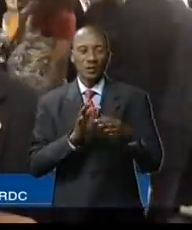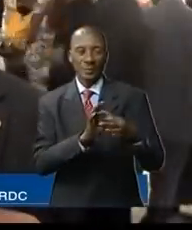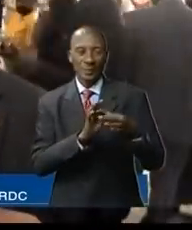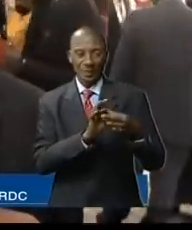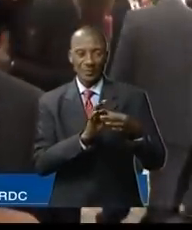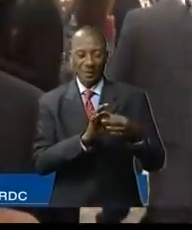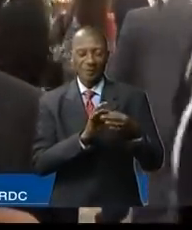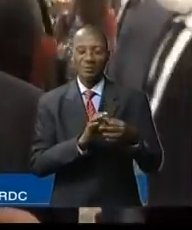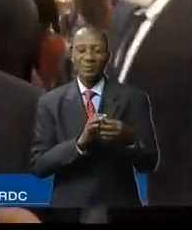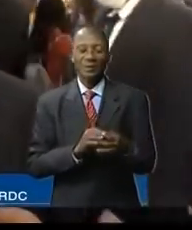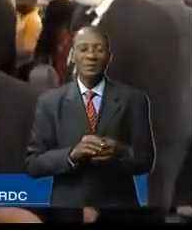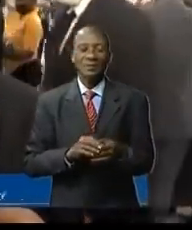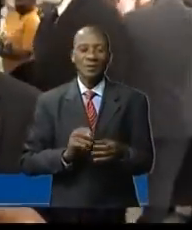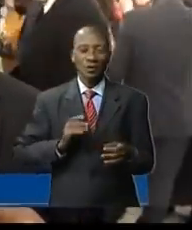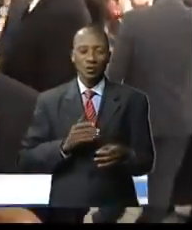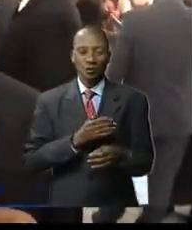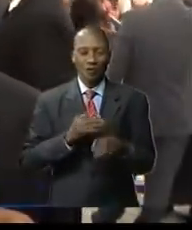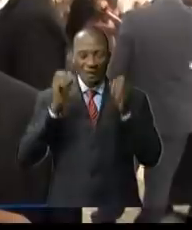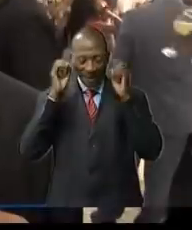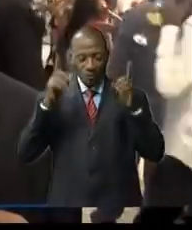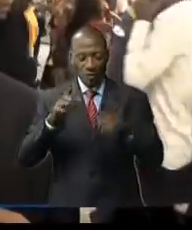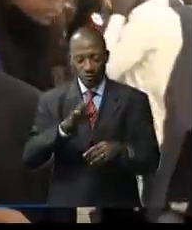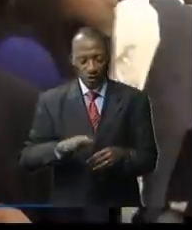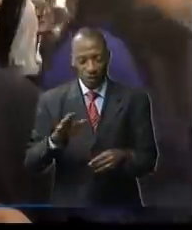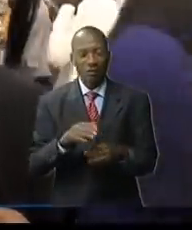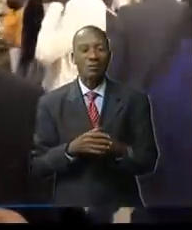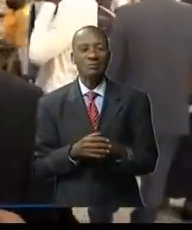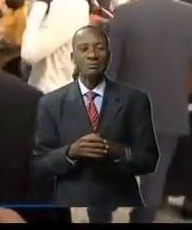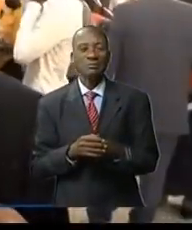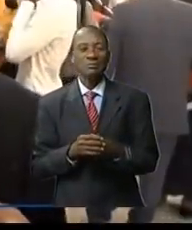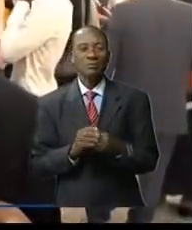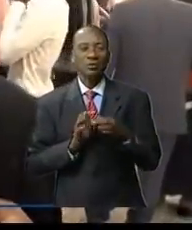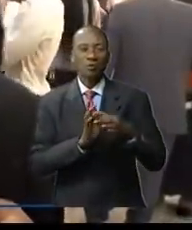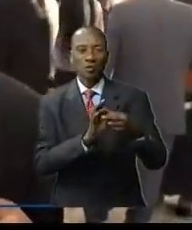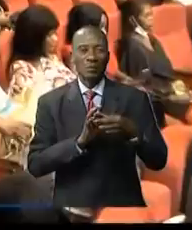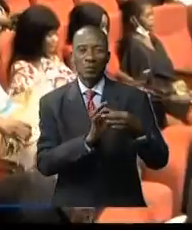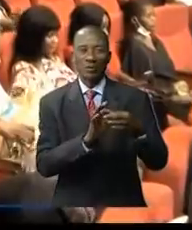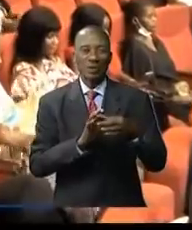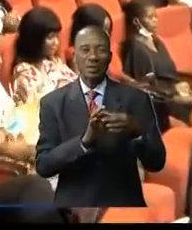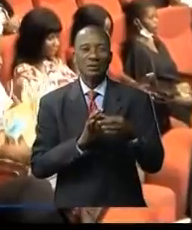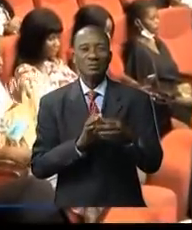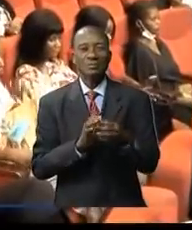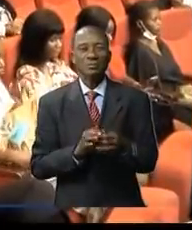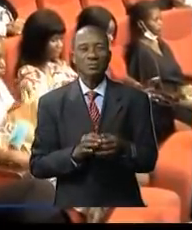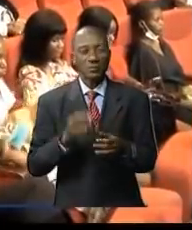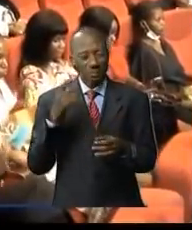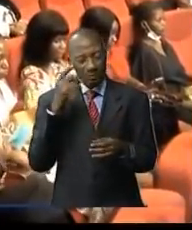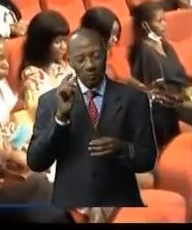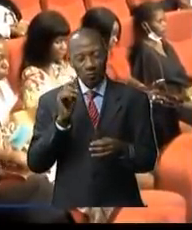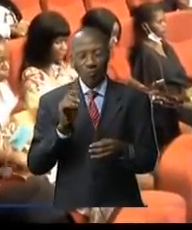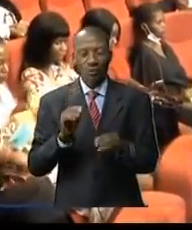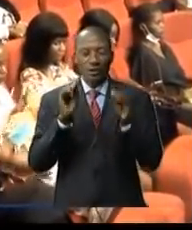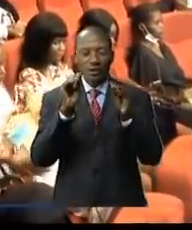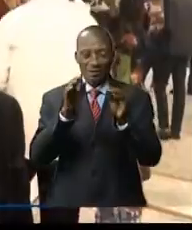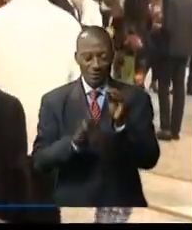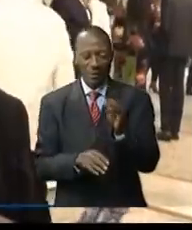PST dans le domaine de l'enseignement. Collaborer, apporter notre expérience dans le domaine de l'enseignement. Je félicite tous mes